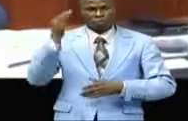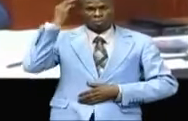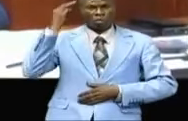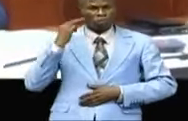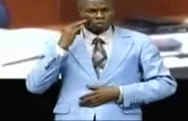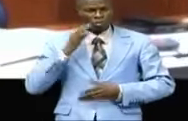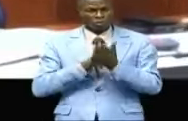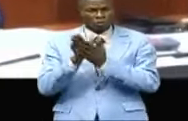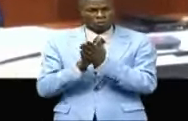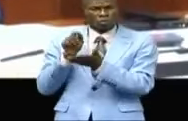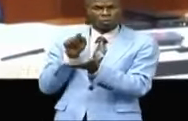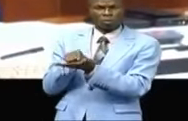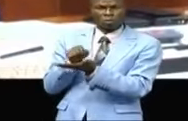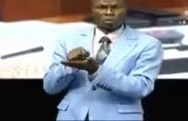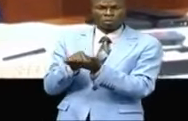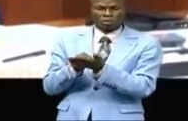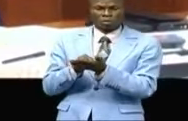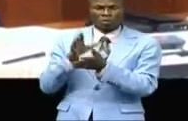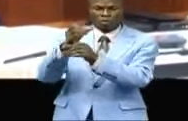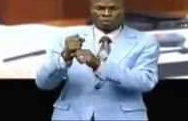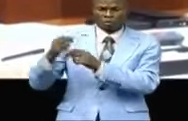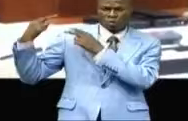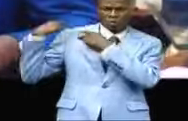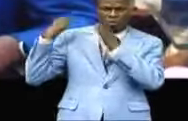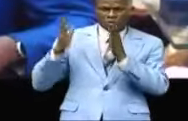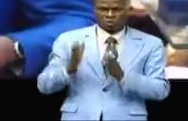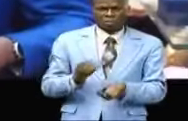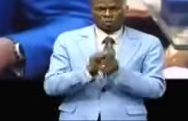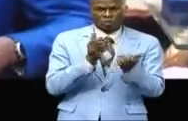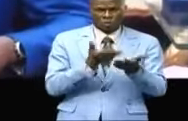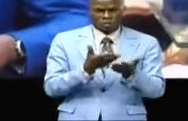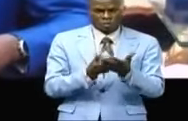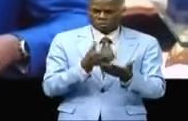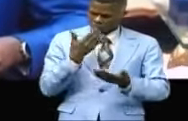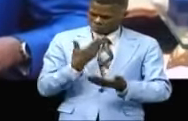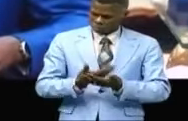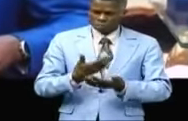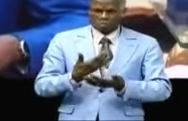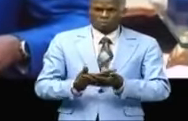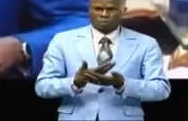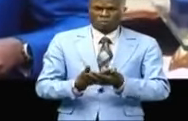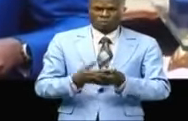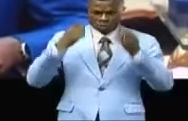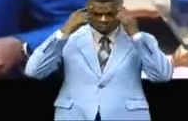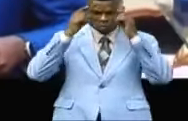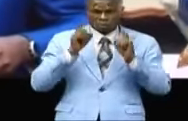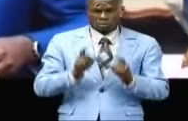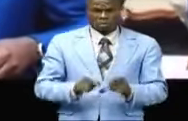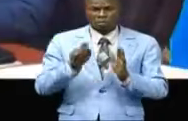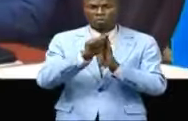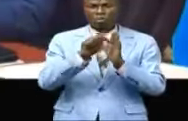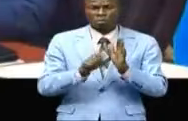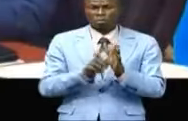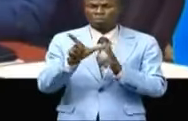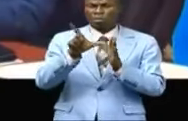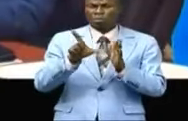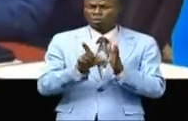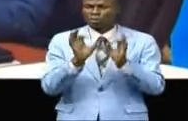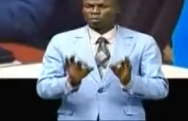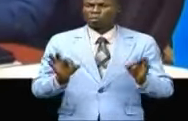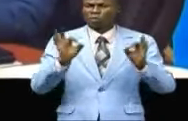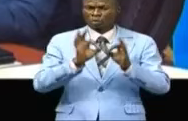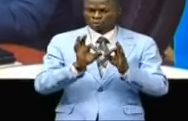sectoriels concernés de s'approprier cette question en prenant diligemment les mesures et textes réglementaires nécessaires